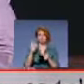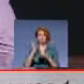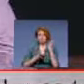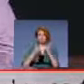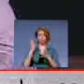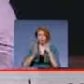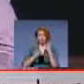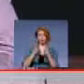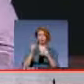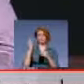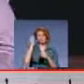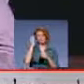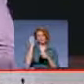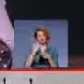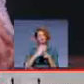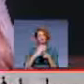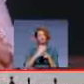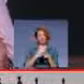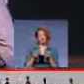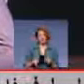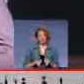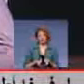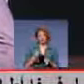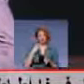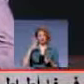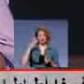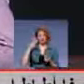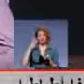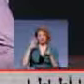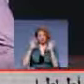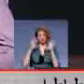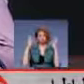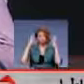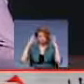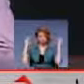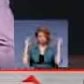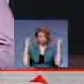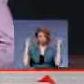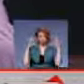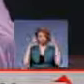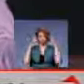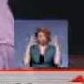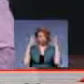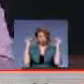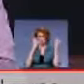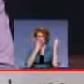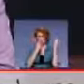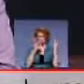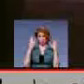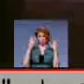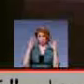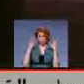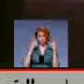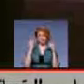مصدر الحريق، ودبدوب بيتحرق والناس تفتكر إن الدبدوب ده كان ساكنه جن. الكلام كله بعضه ممكن يكون